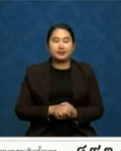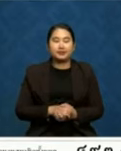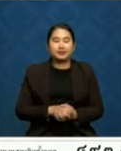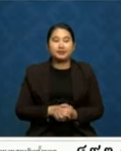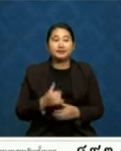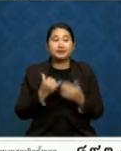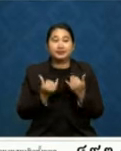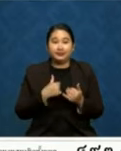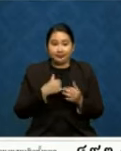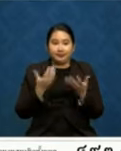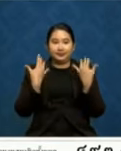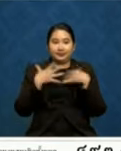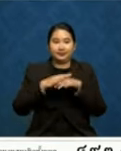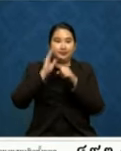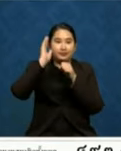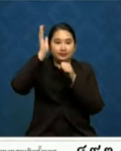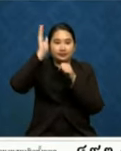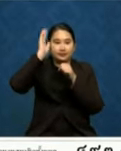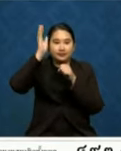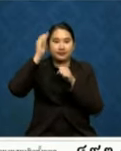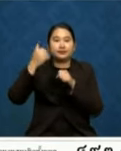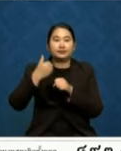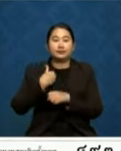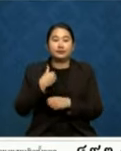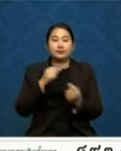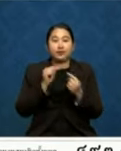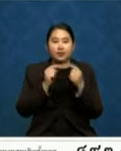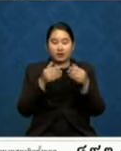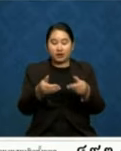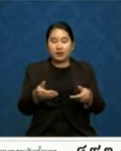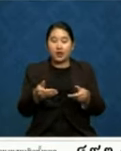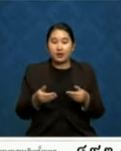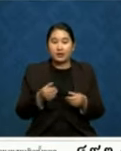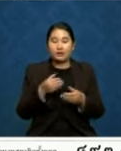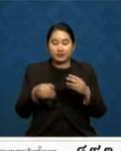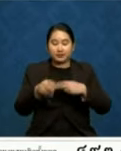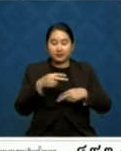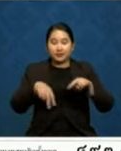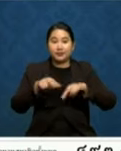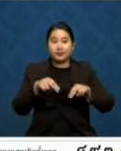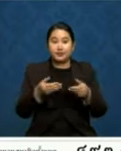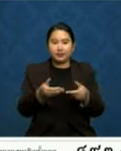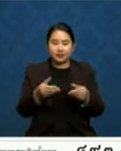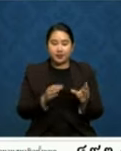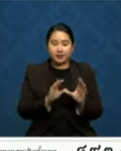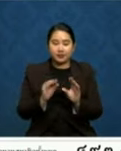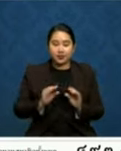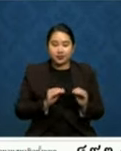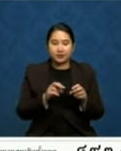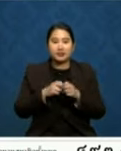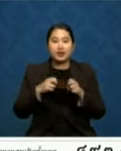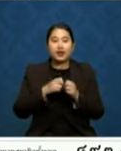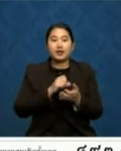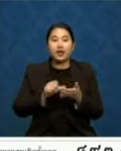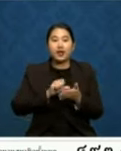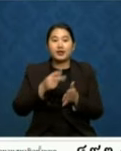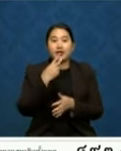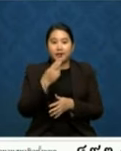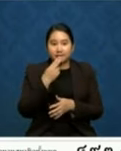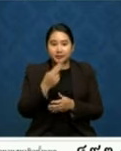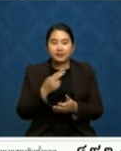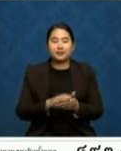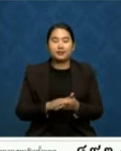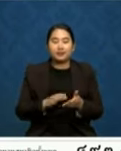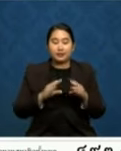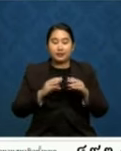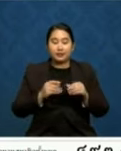วันนี้ผมเองขอมีส่วนร่วมนะครับในการในรายงานนะครับการพิจารณาศึกษายติเรื่องแนวทางการแก้ไขปัญหายาสูบแล้วก็ยา